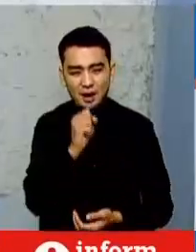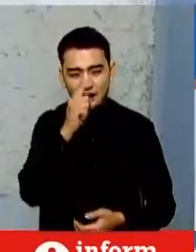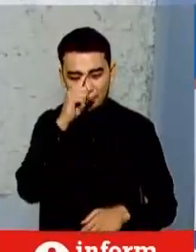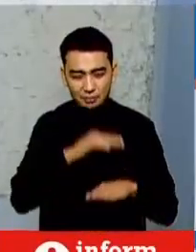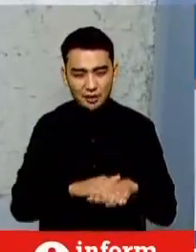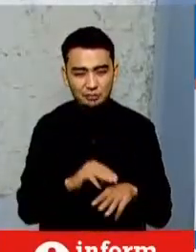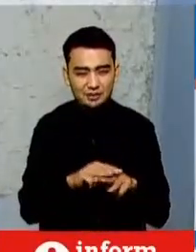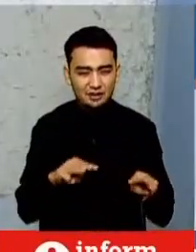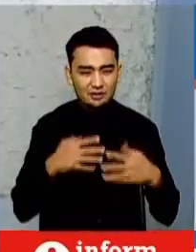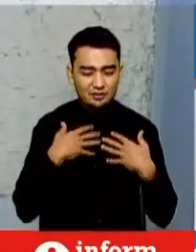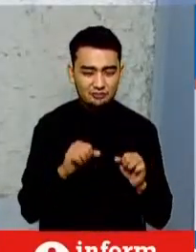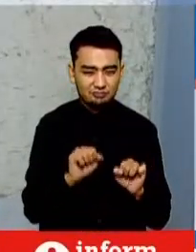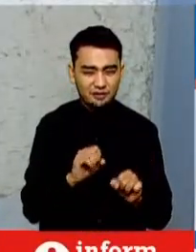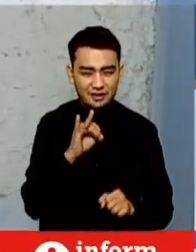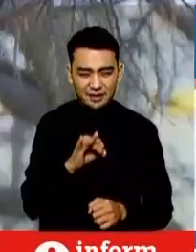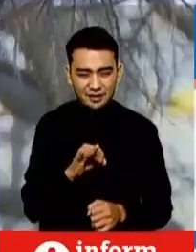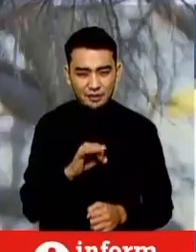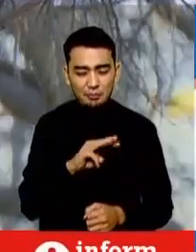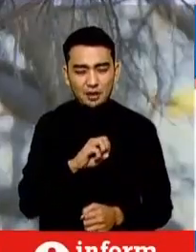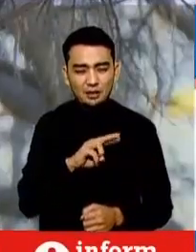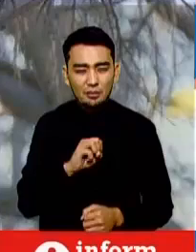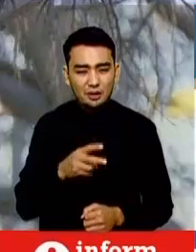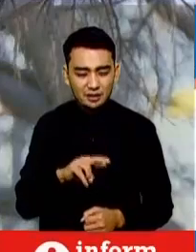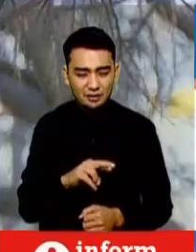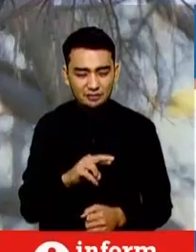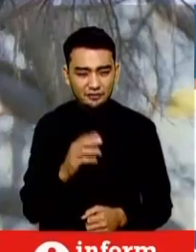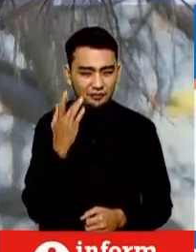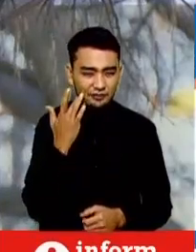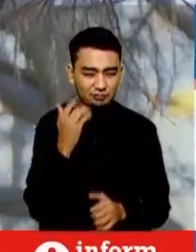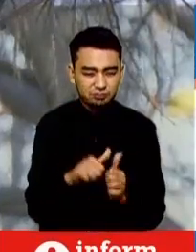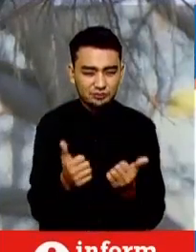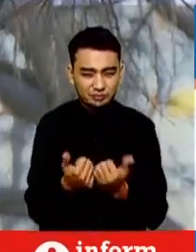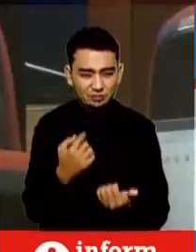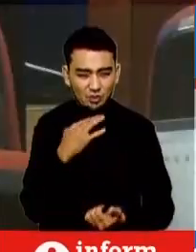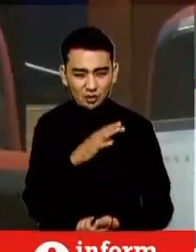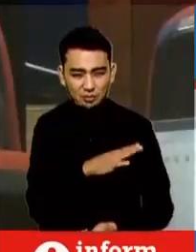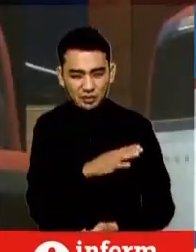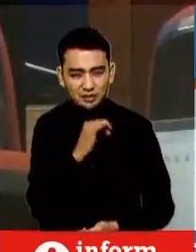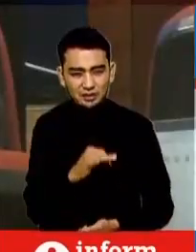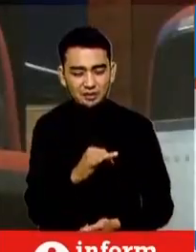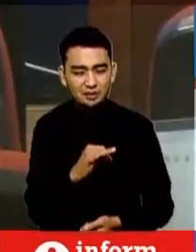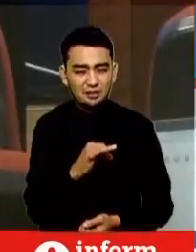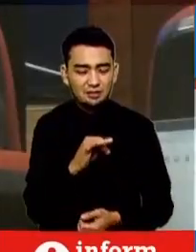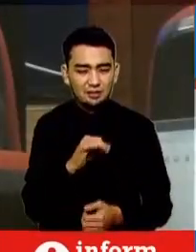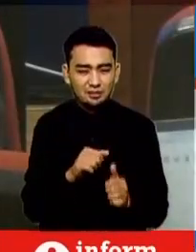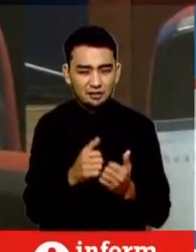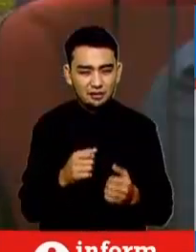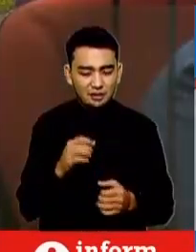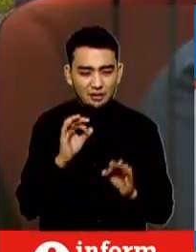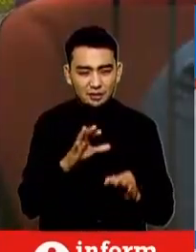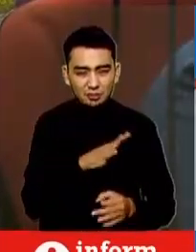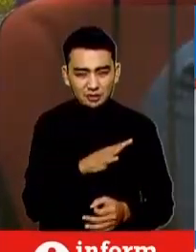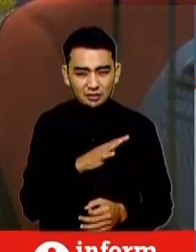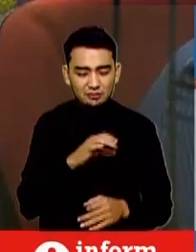Министерству здравоохранения. Алкоголизм и наркомания стали частыми причинами разводов, заявила министр культуры. В брак нужно вступать